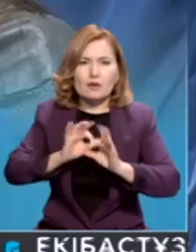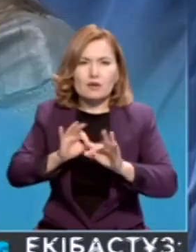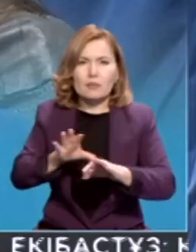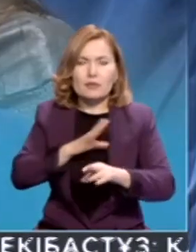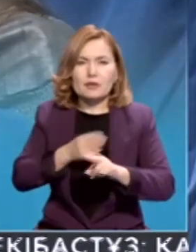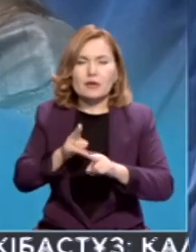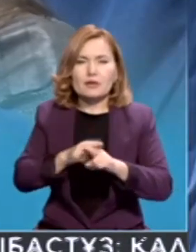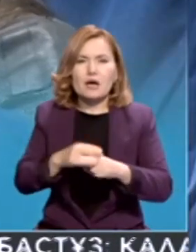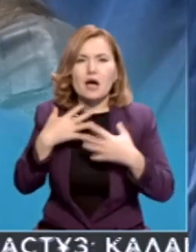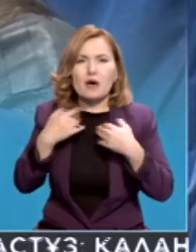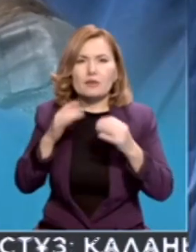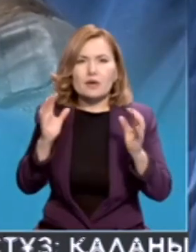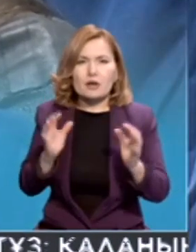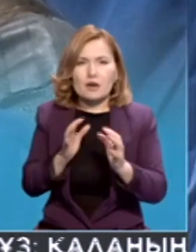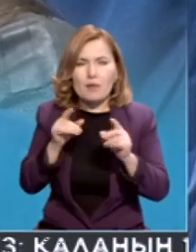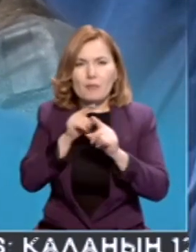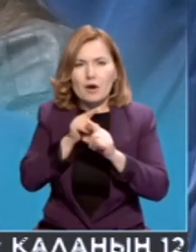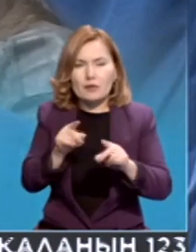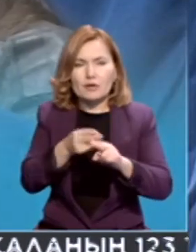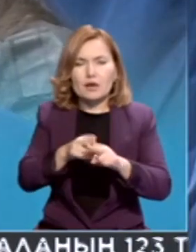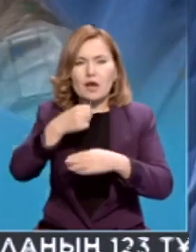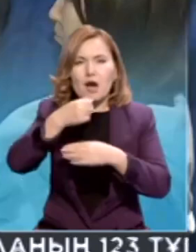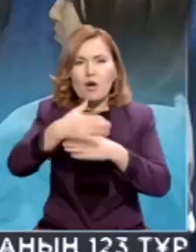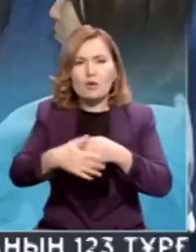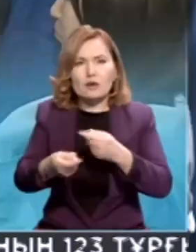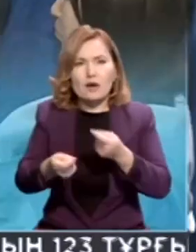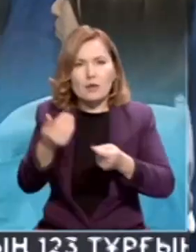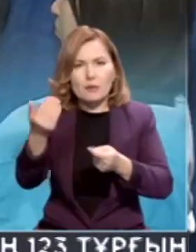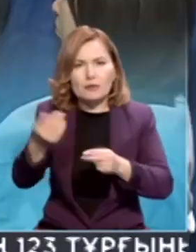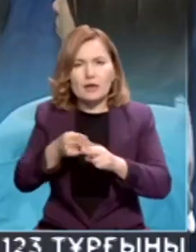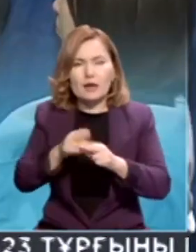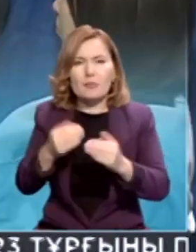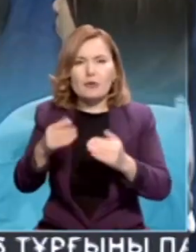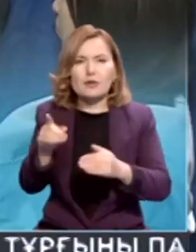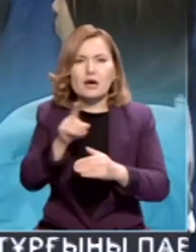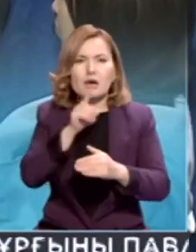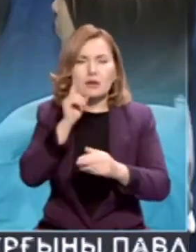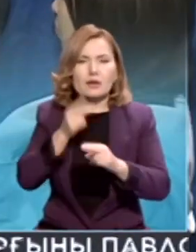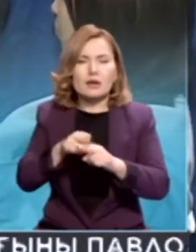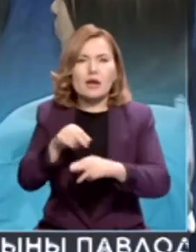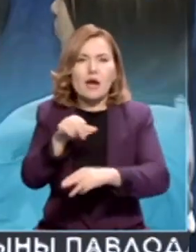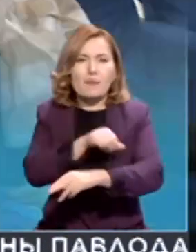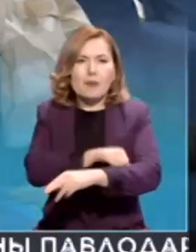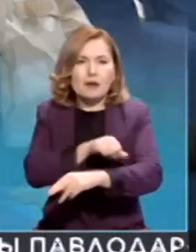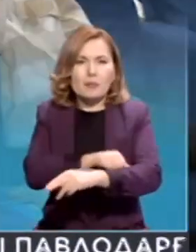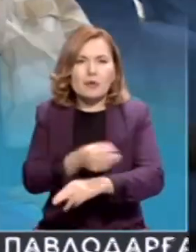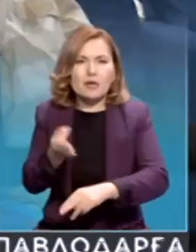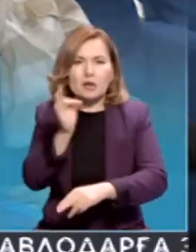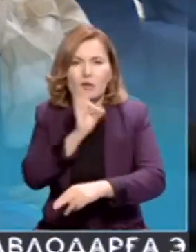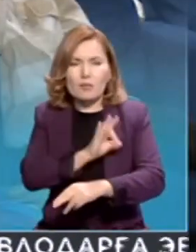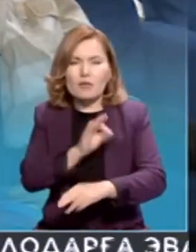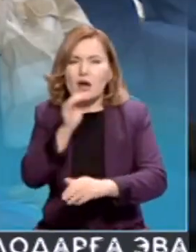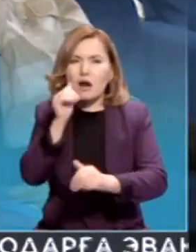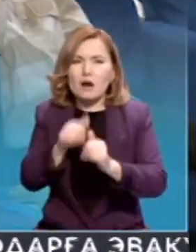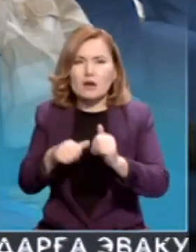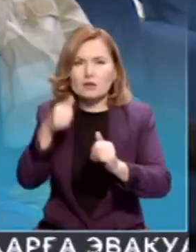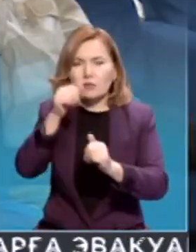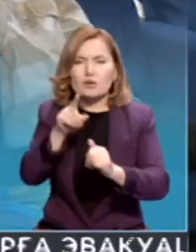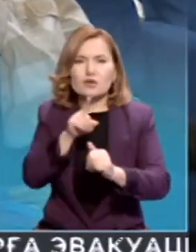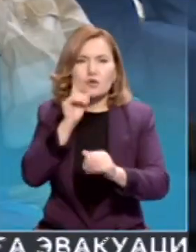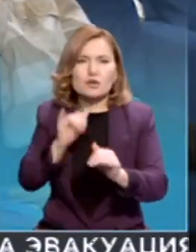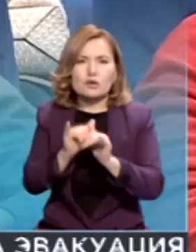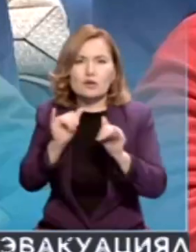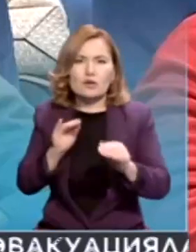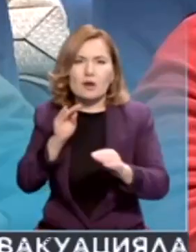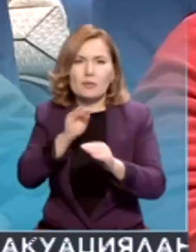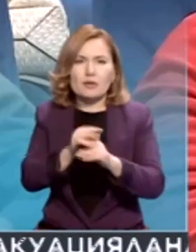берді. Салауатты өмір салтын қалыптастыру орталығы басшысының айтуынша, қазір жастар арасында синтетикалық есірткі пайда қолданатындар саны едәуір